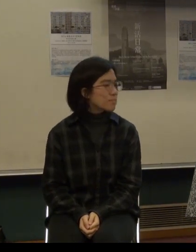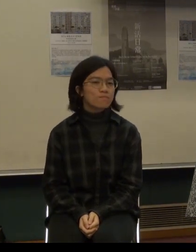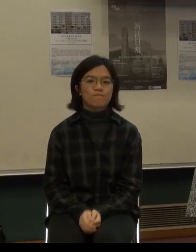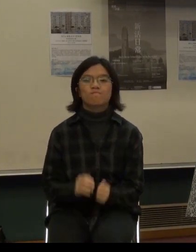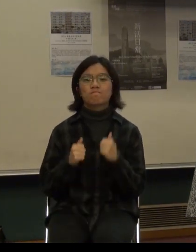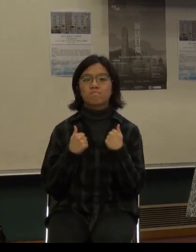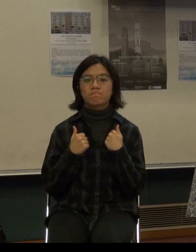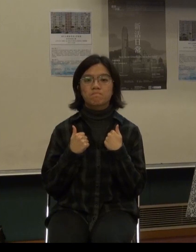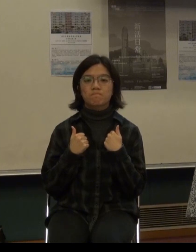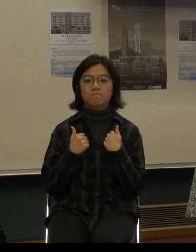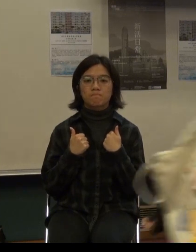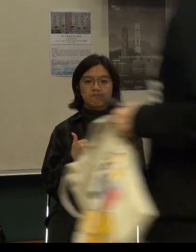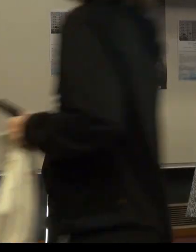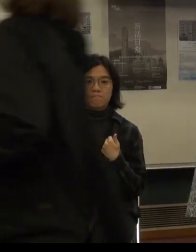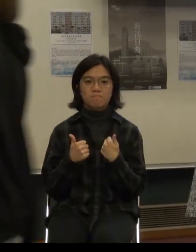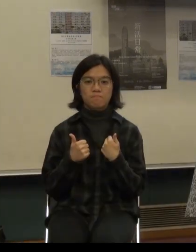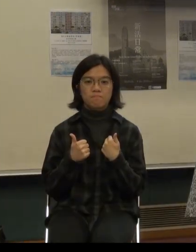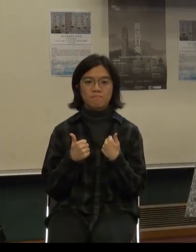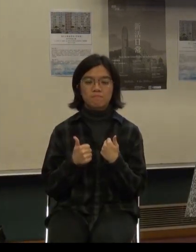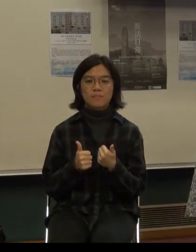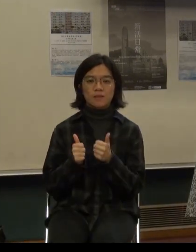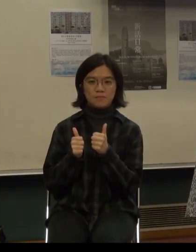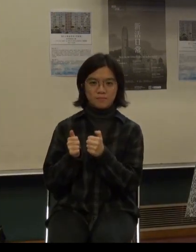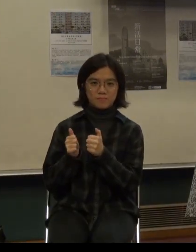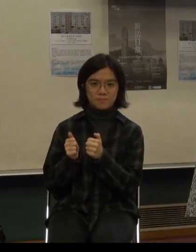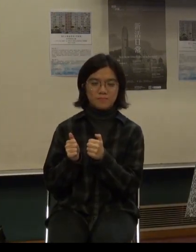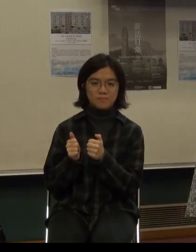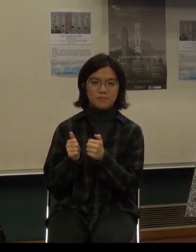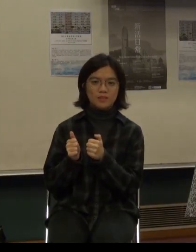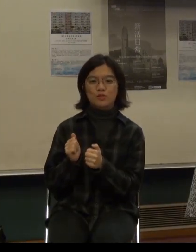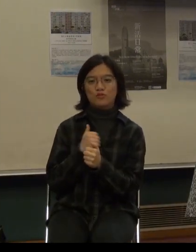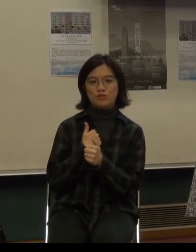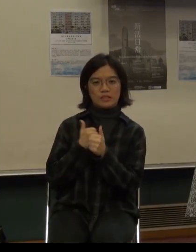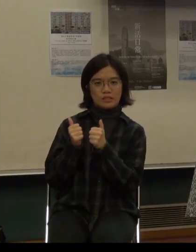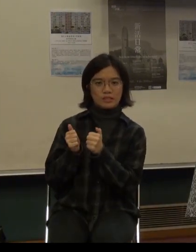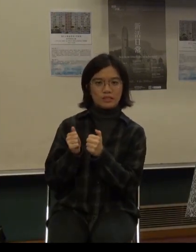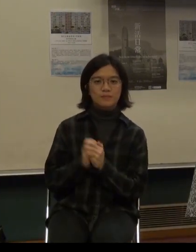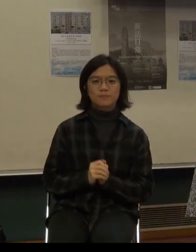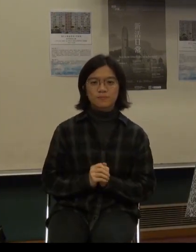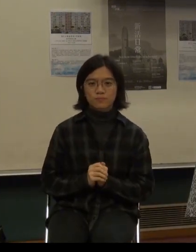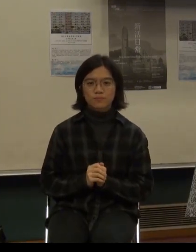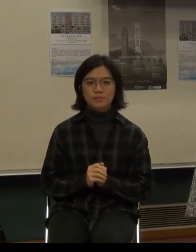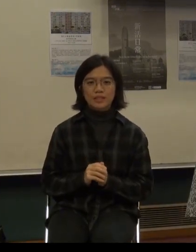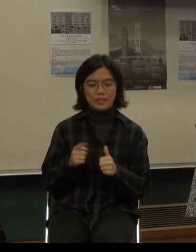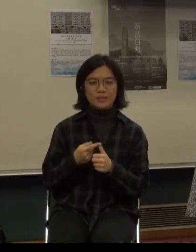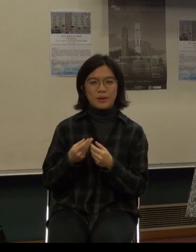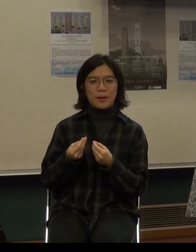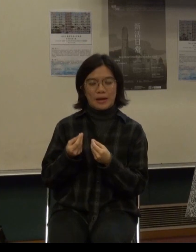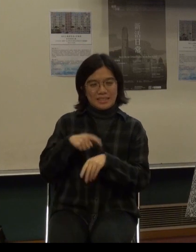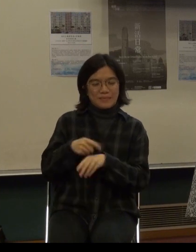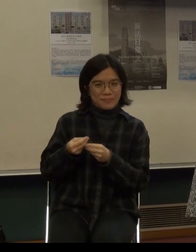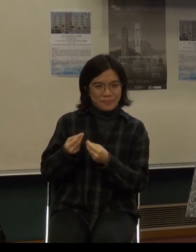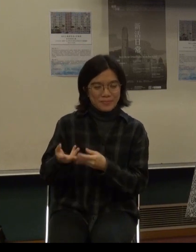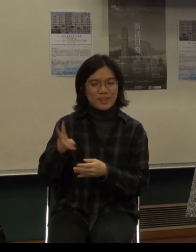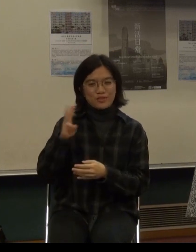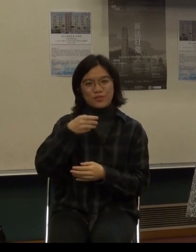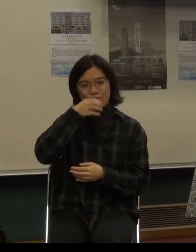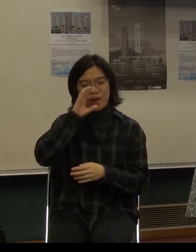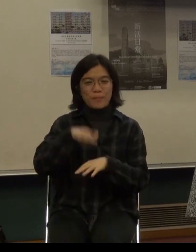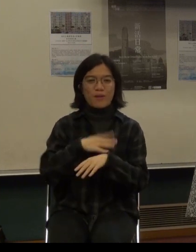好，多謝曬卡文同埋徐教授，咁就我俾佢飲啖水先，一口氣講咗